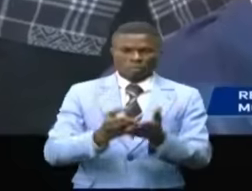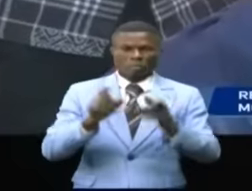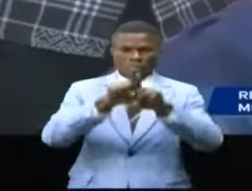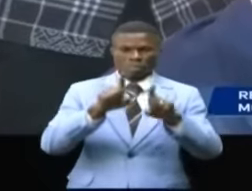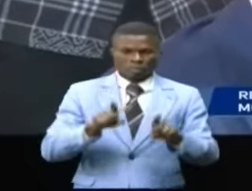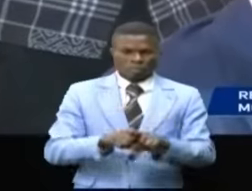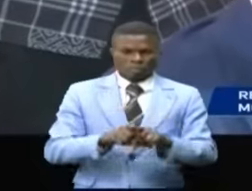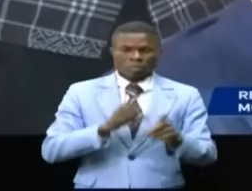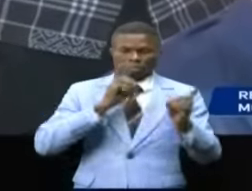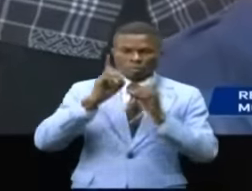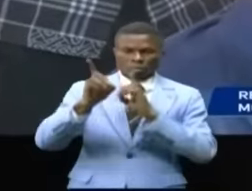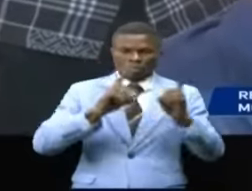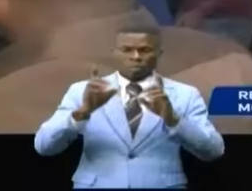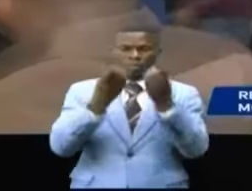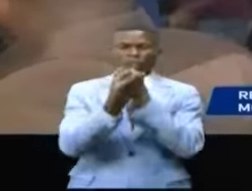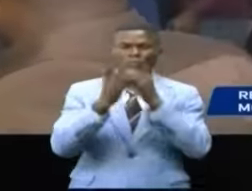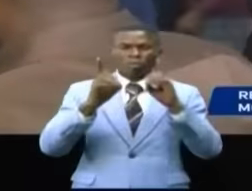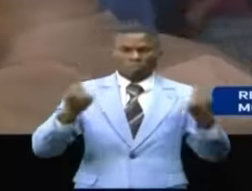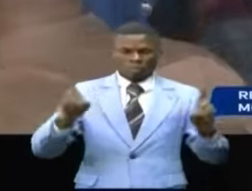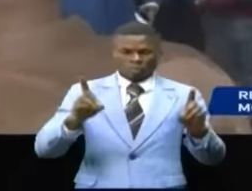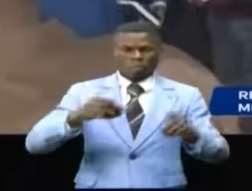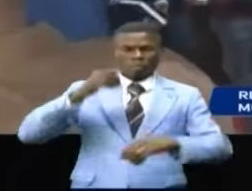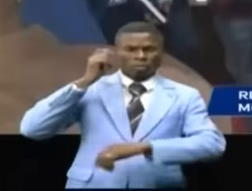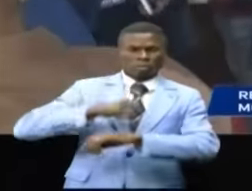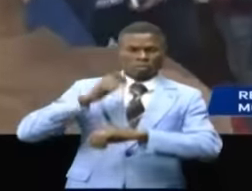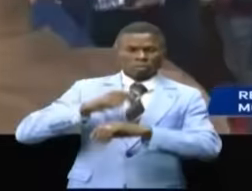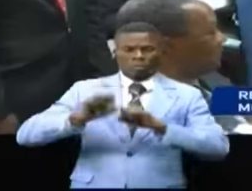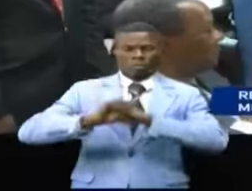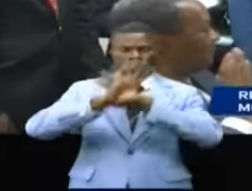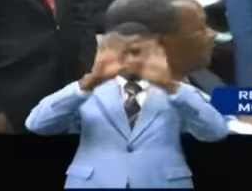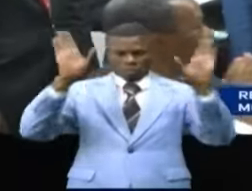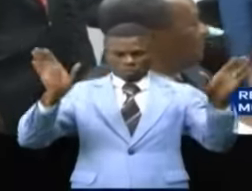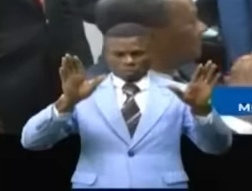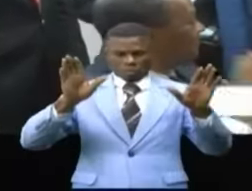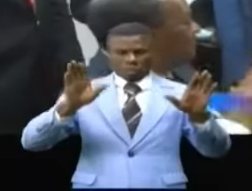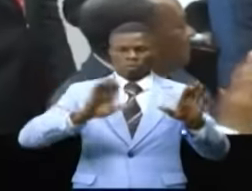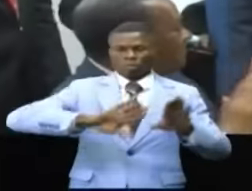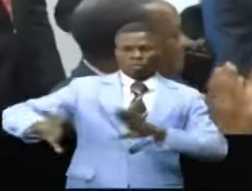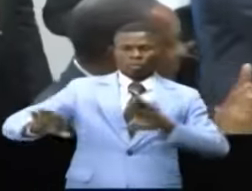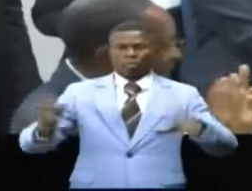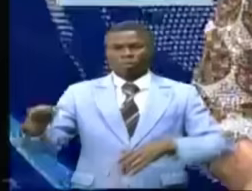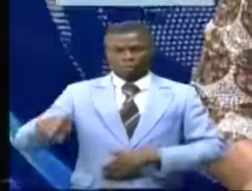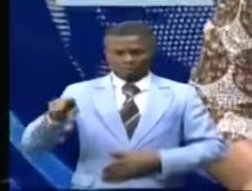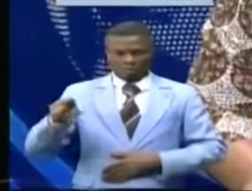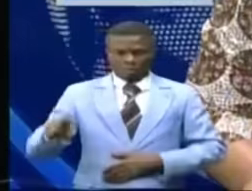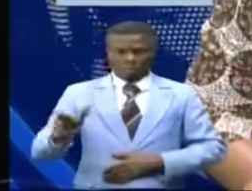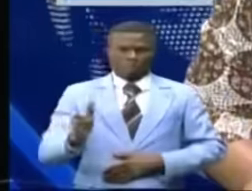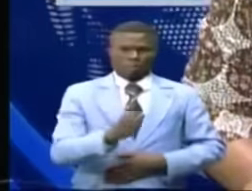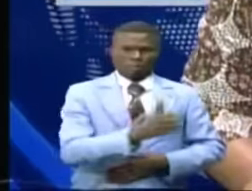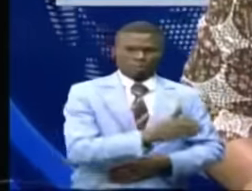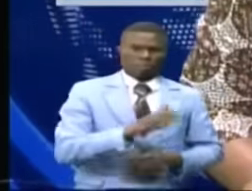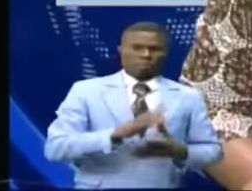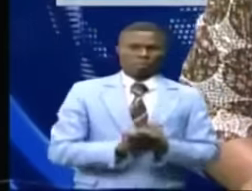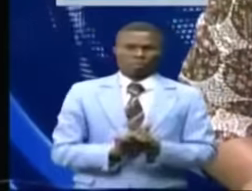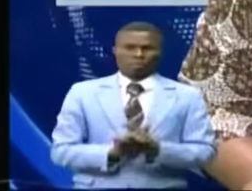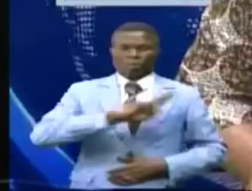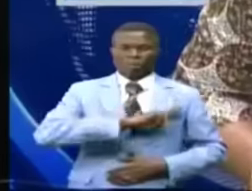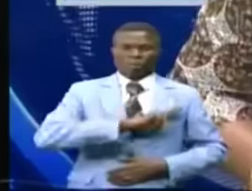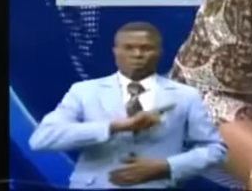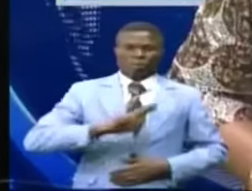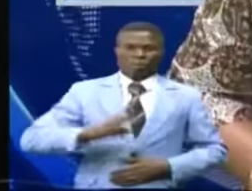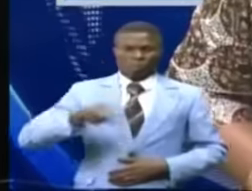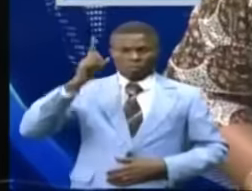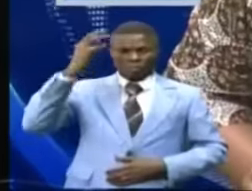aussi le dialogue démocratique, la justice transitionnelle et la décentralisation. Et l'arrivée du